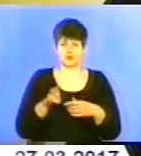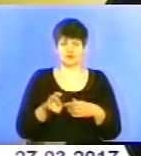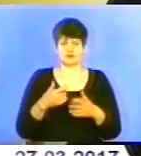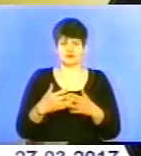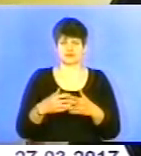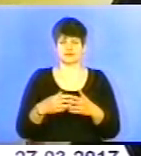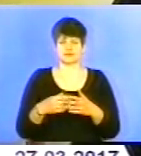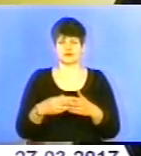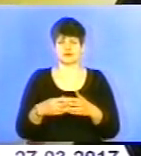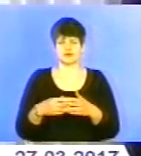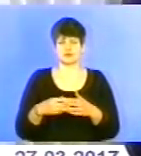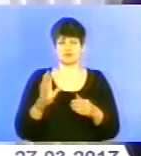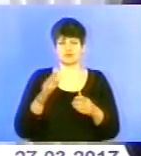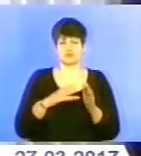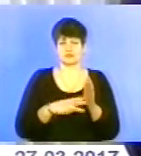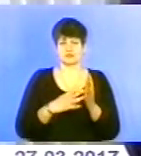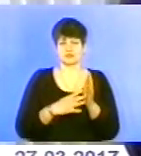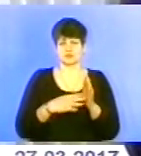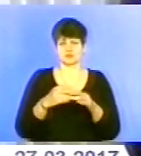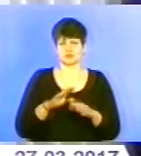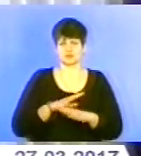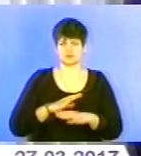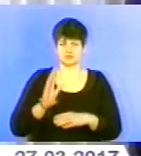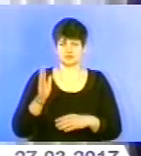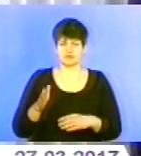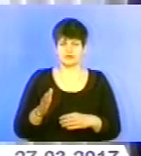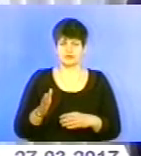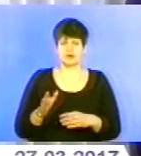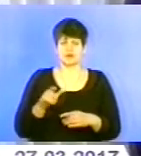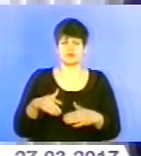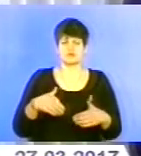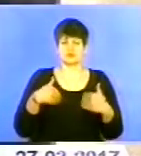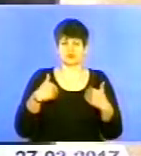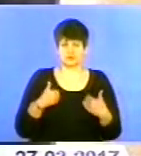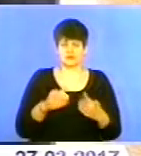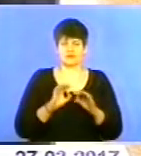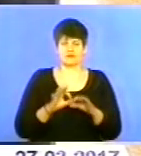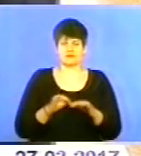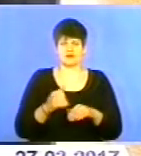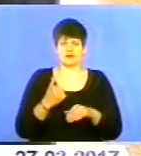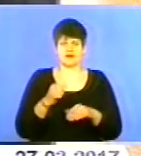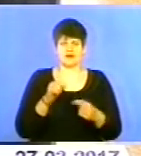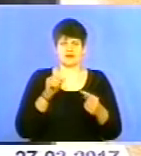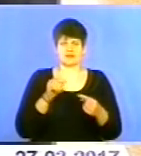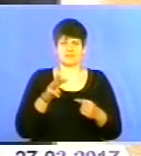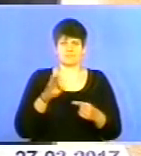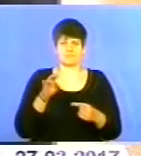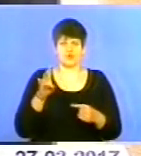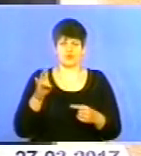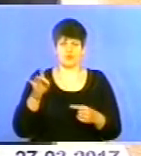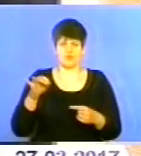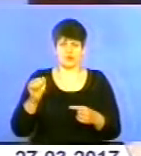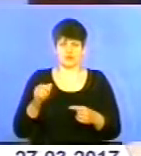чоловік, 80-90 буде трупів. Стурбовані люди звернулися за поясненнями до антимонопольного комітету, який призупинив